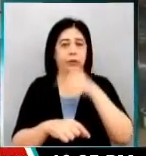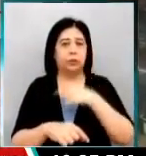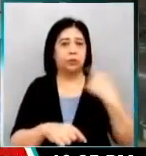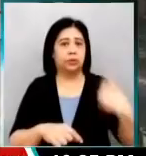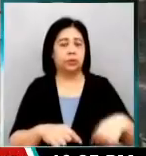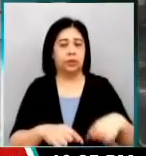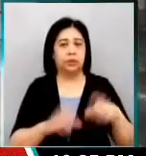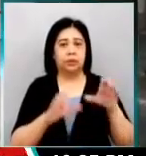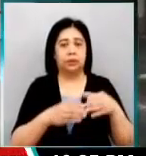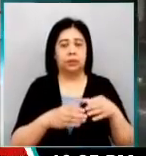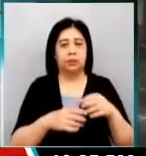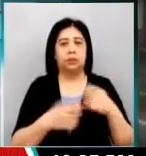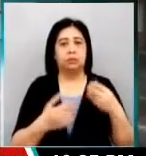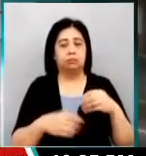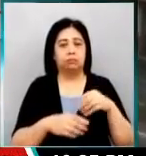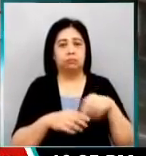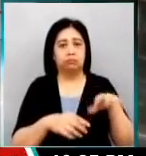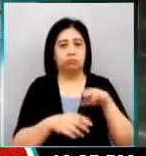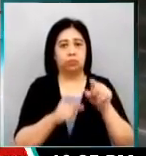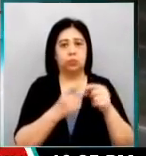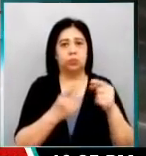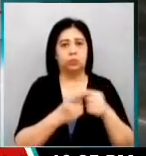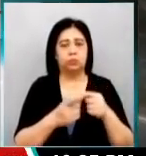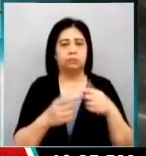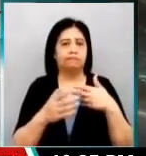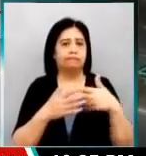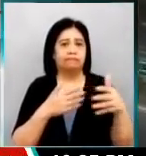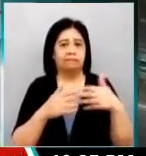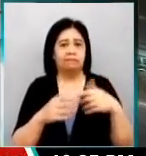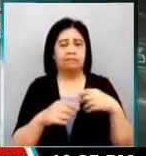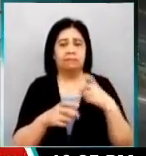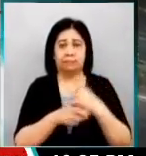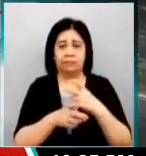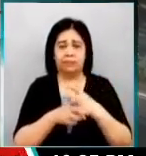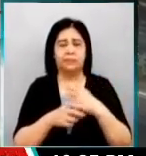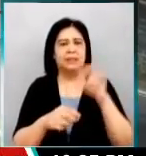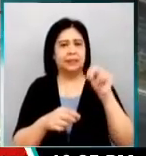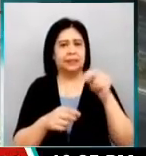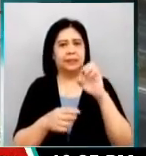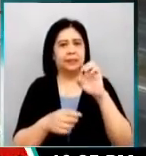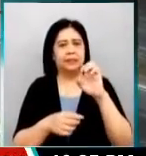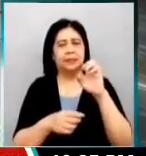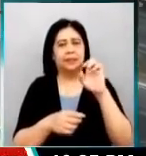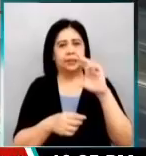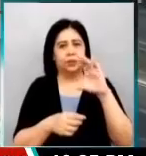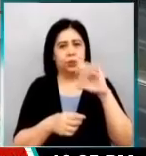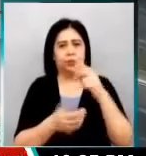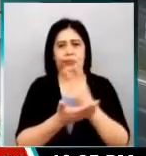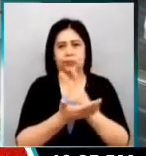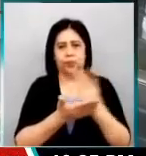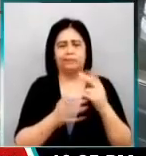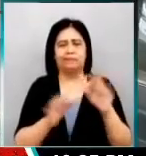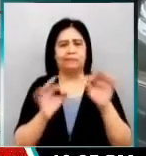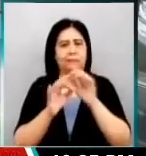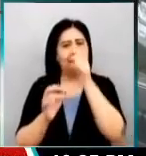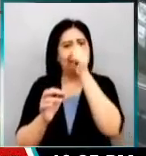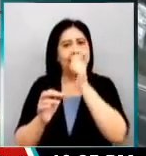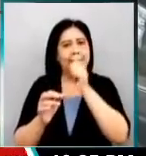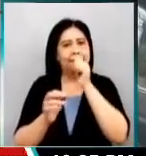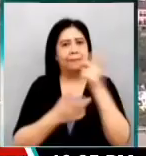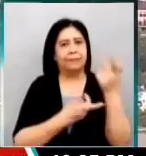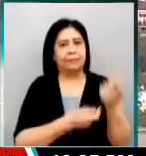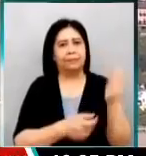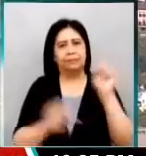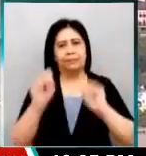Industry Incorporated, mahirap man, kinakailangan ng 2 linggong ECQ. Makipagtulungan na lang daw at magtiwala sa siyensya at